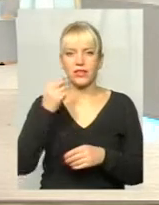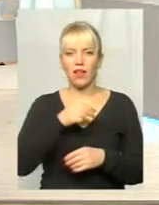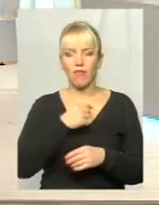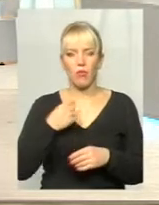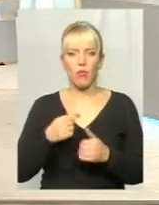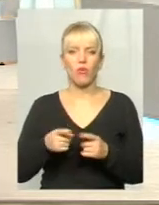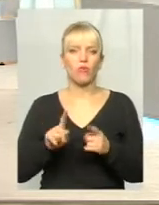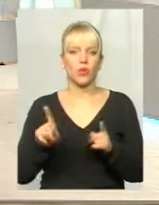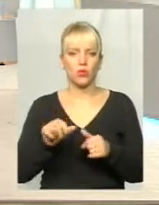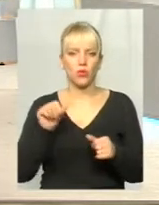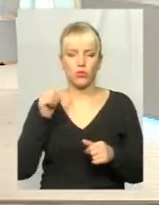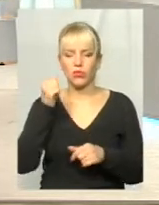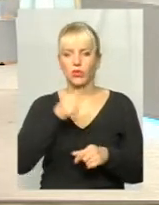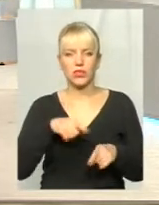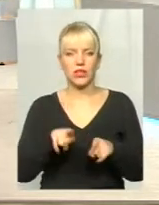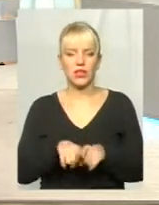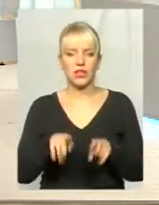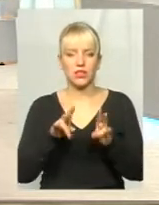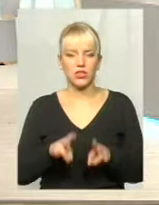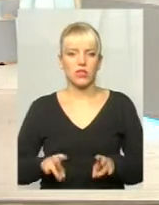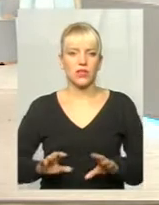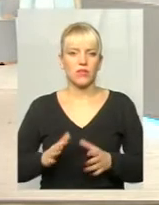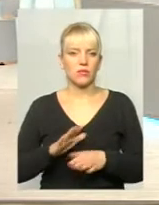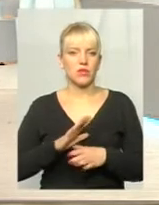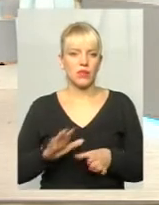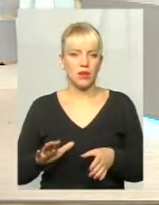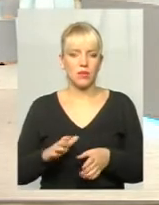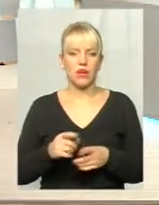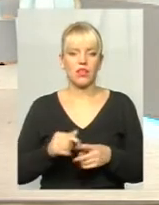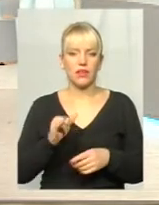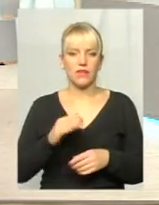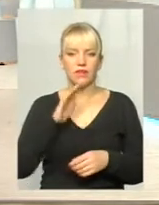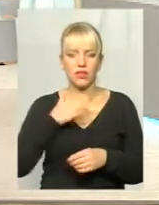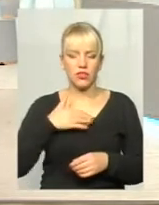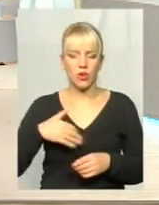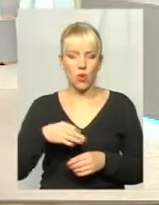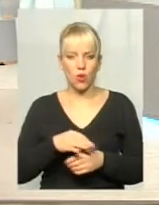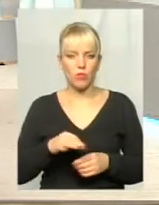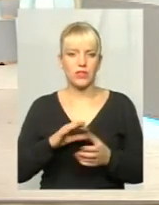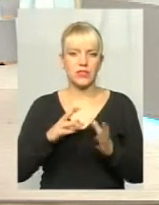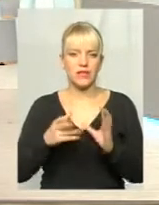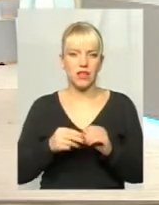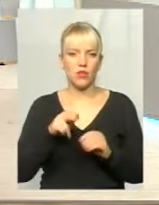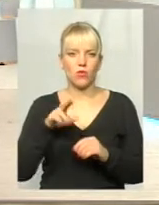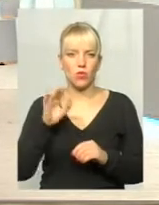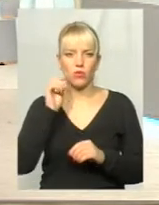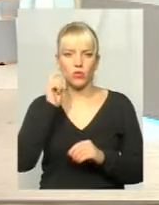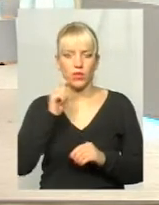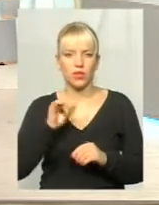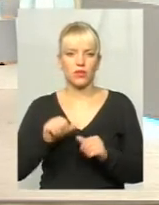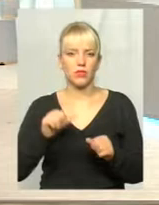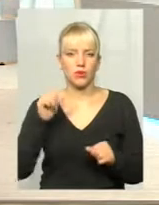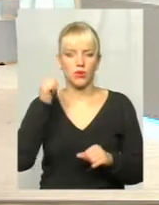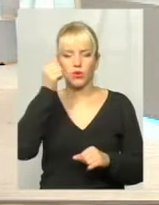таких нещасних випадків не мали, але і в нашій області, і загалом по Україні, і минулого